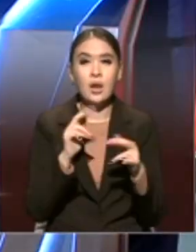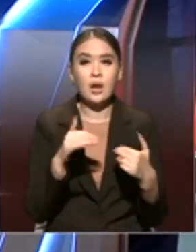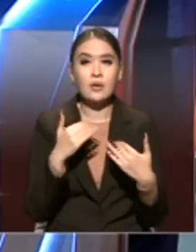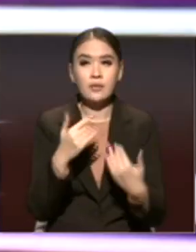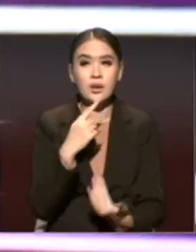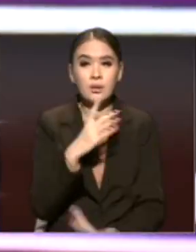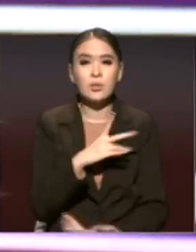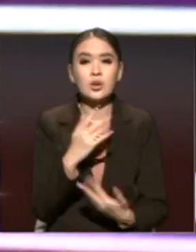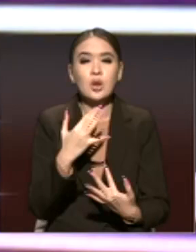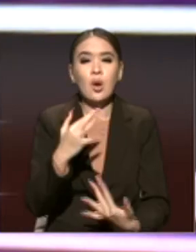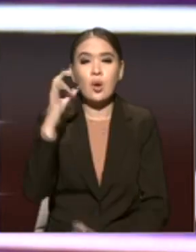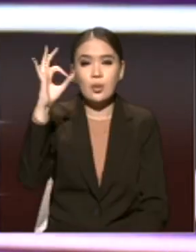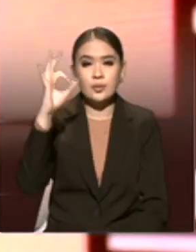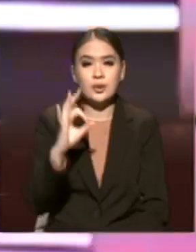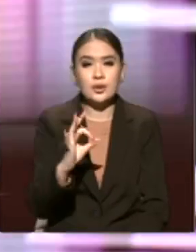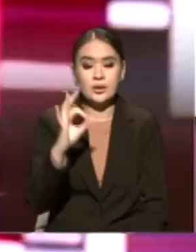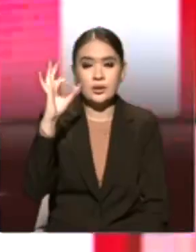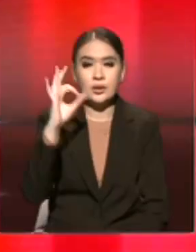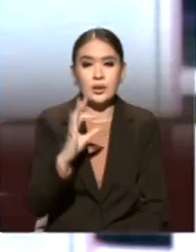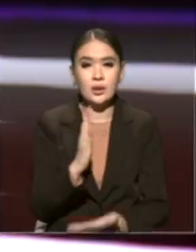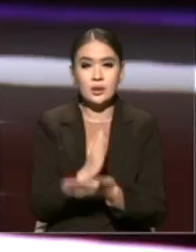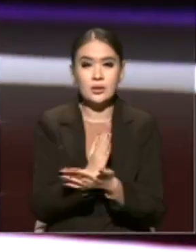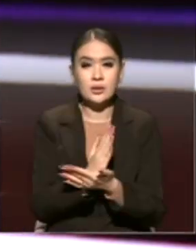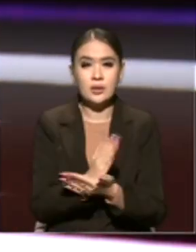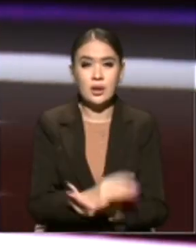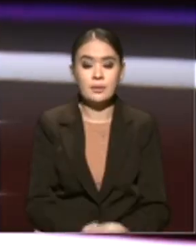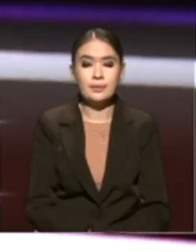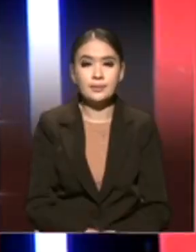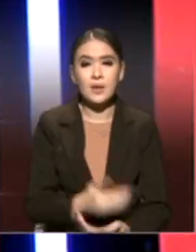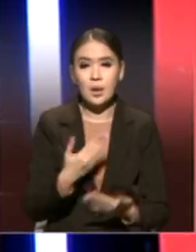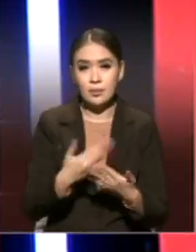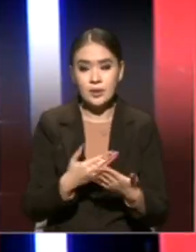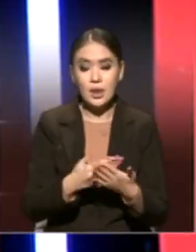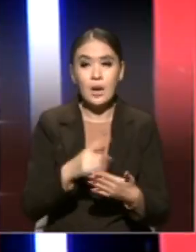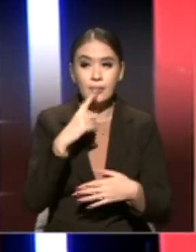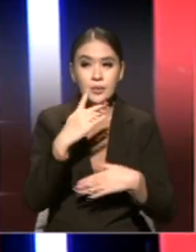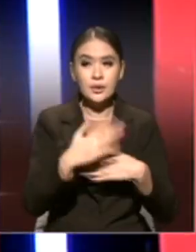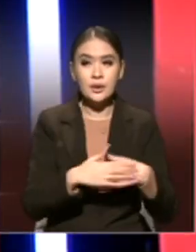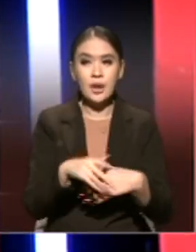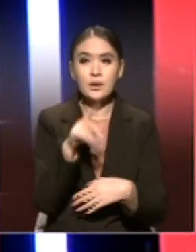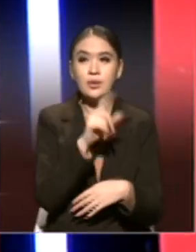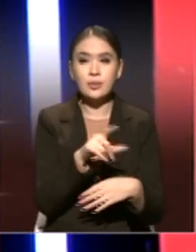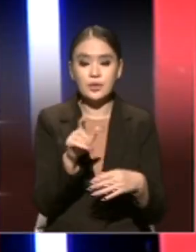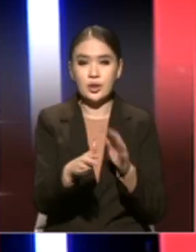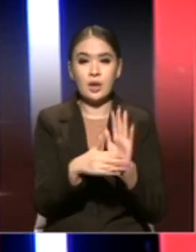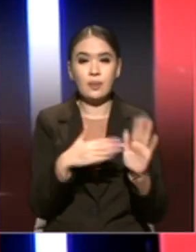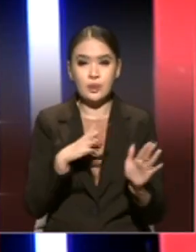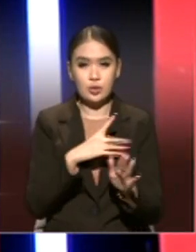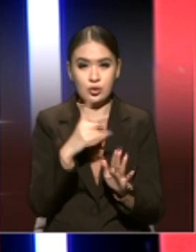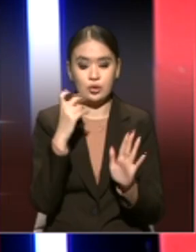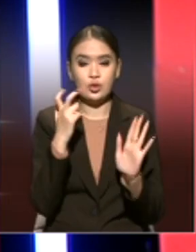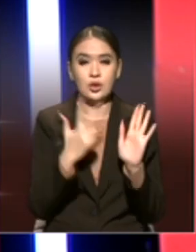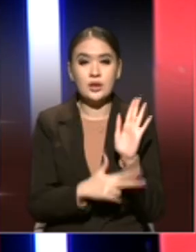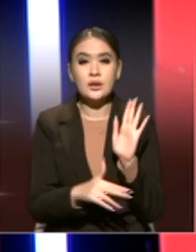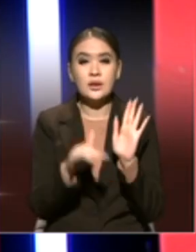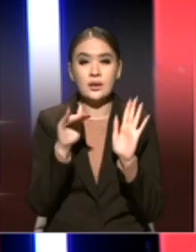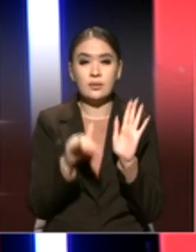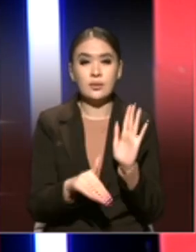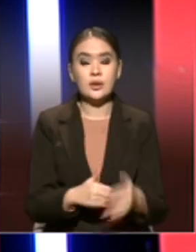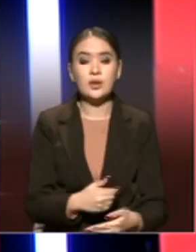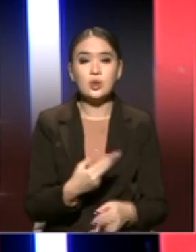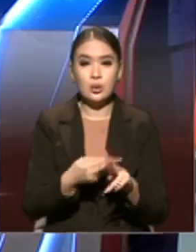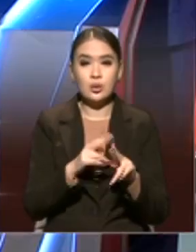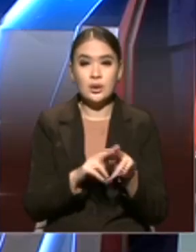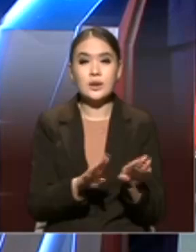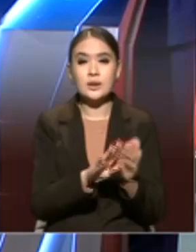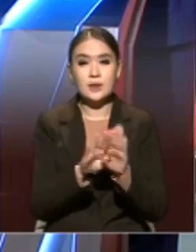айтқанда қанша пайызы мысалы сонша келіп отыр? Жоқ, мысалға былтыр шақырылған азаматтардың саны әскерге шақырылған 180 000. Соның